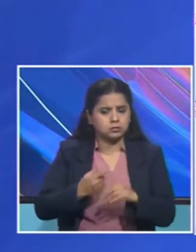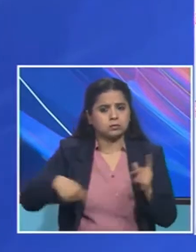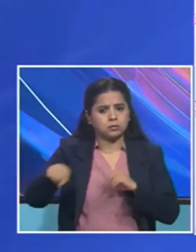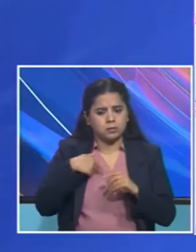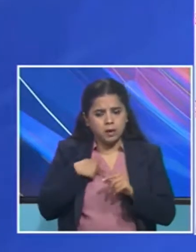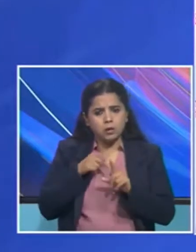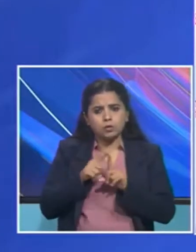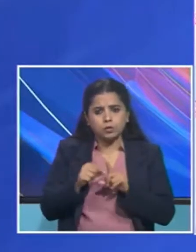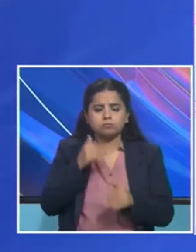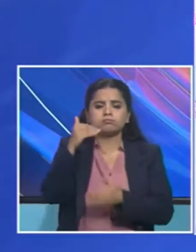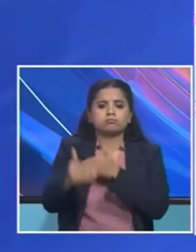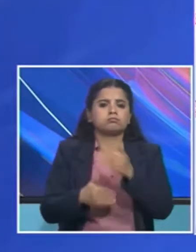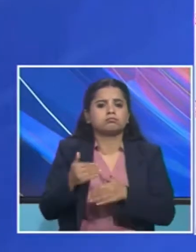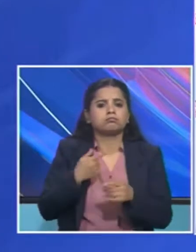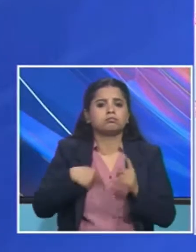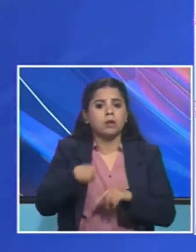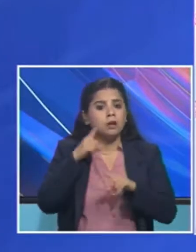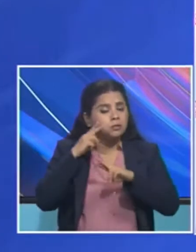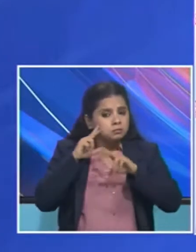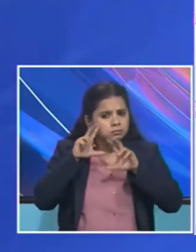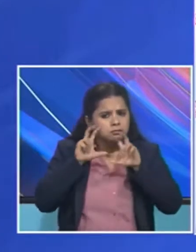करूंगी